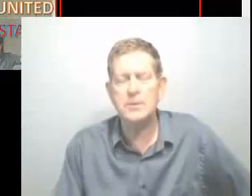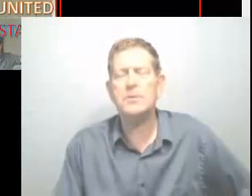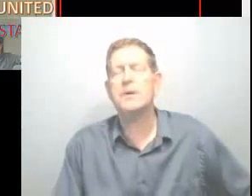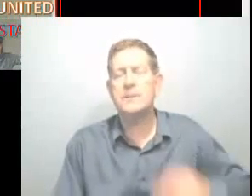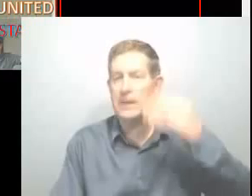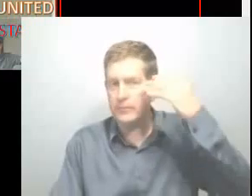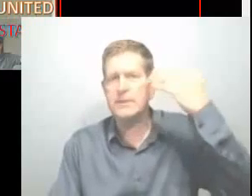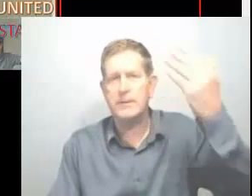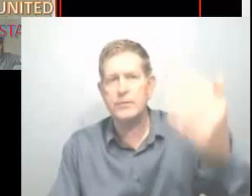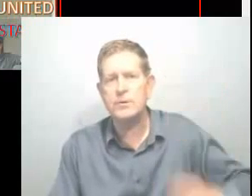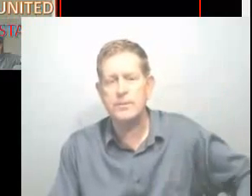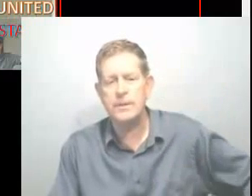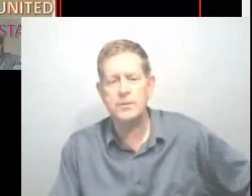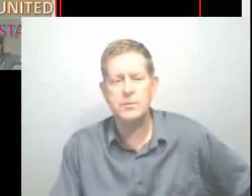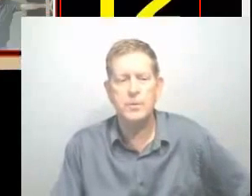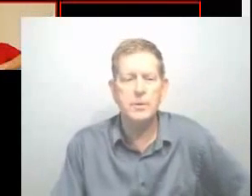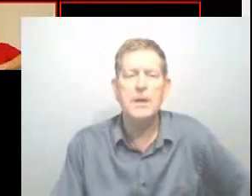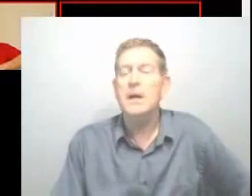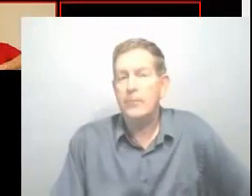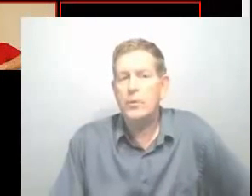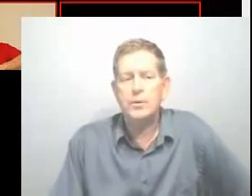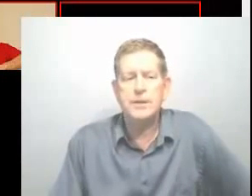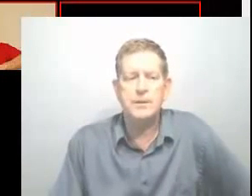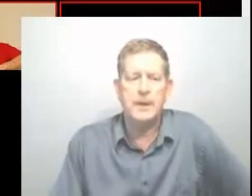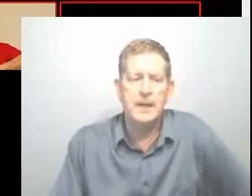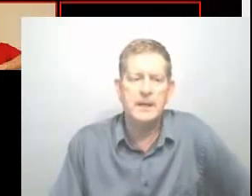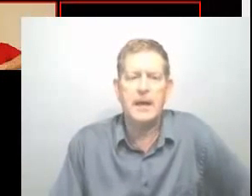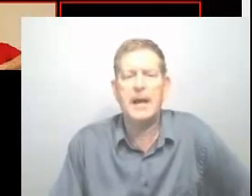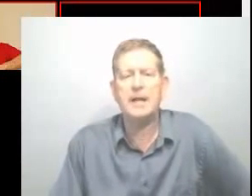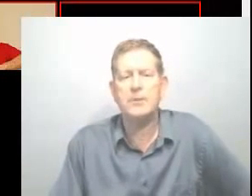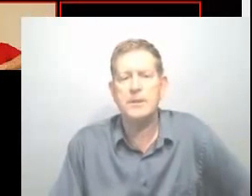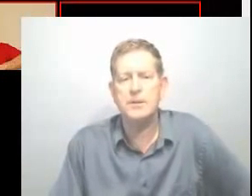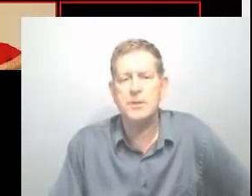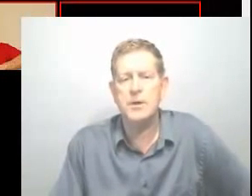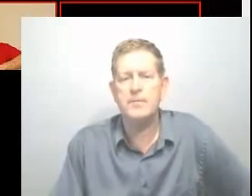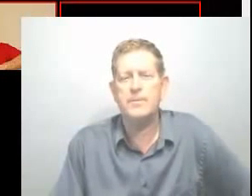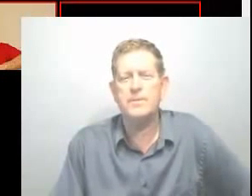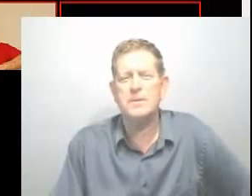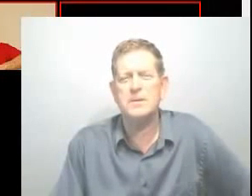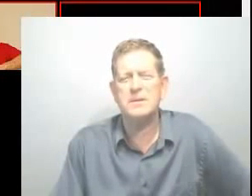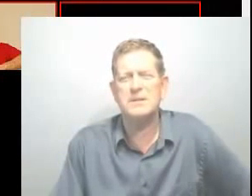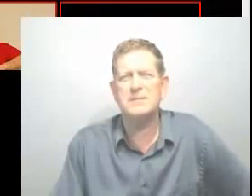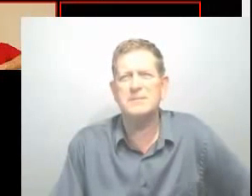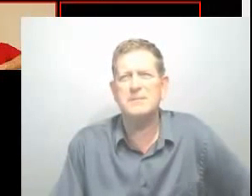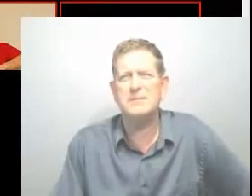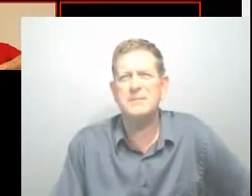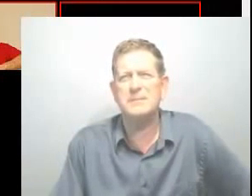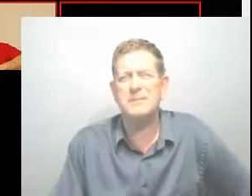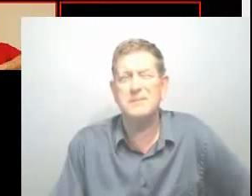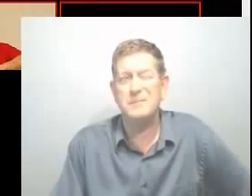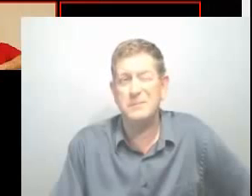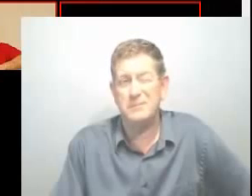la maison, comme ça, vous allez vous souvenir du mot. Vous continuerez 4, 19,